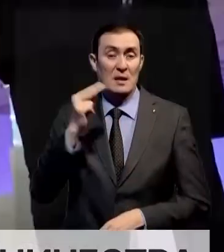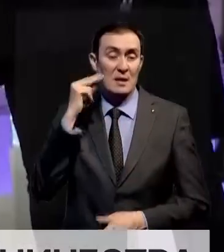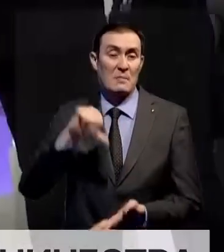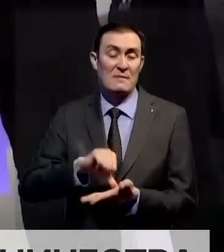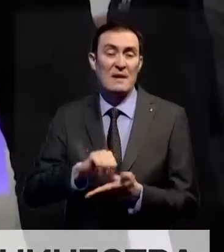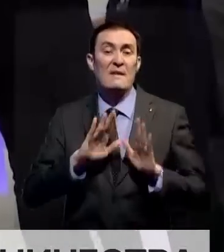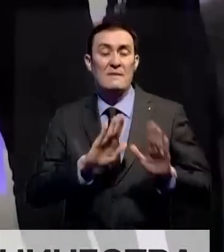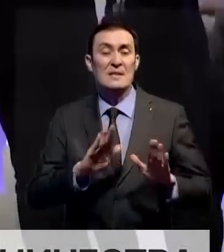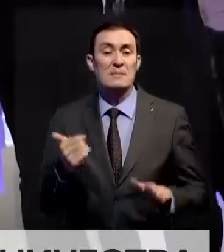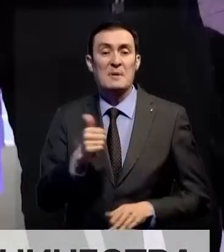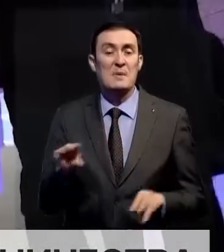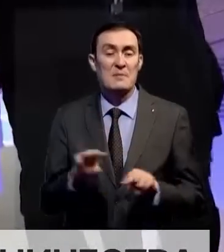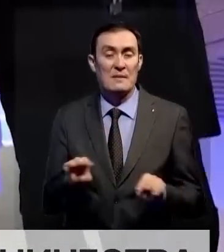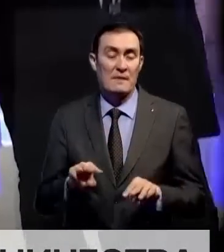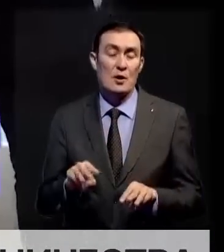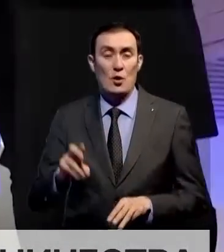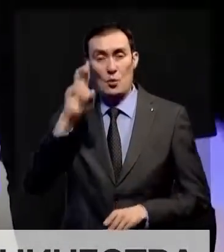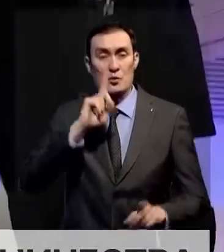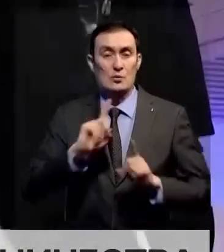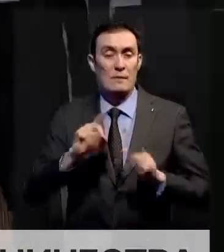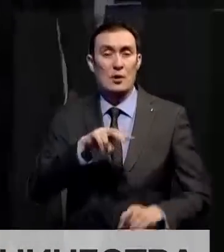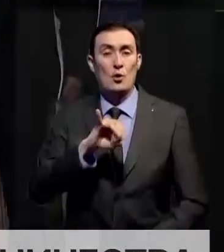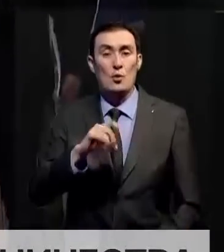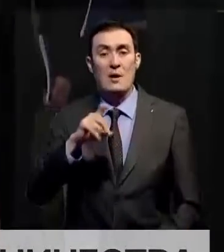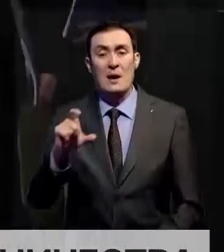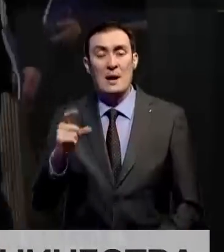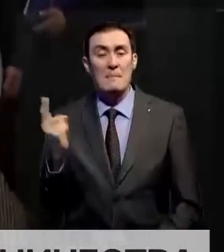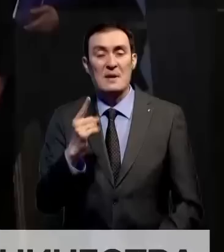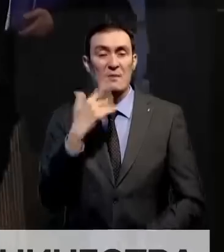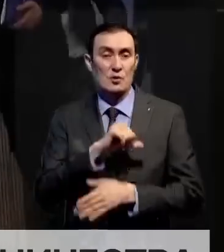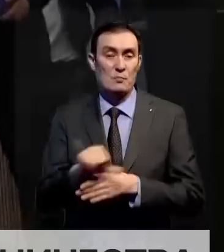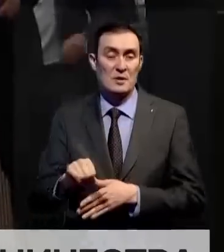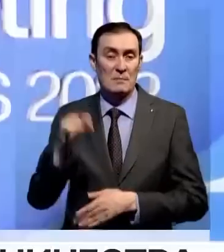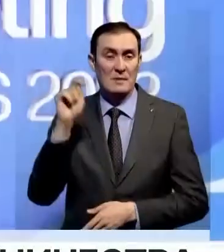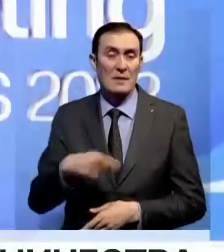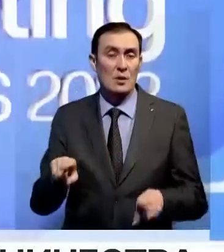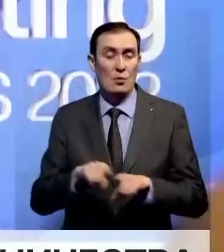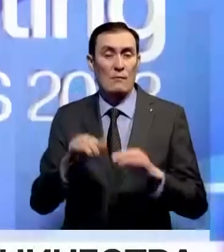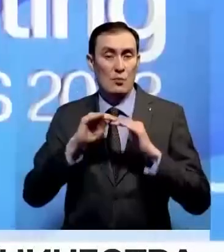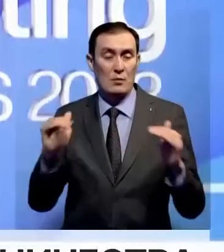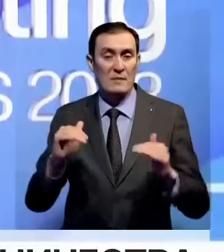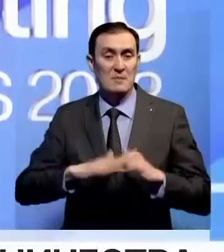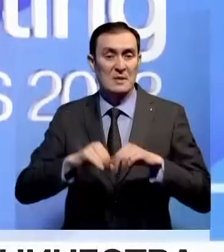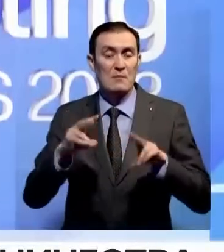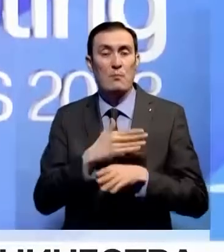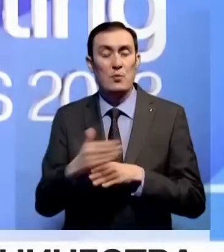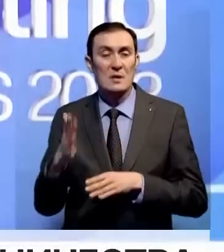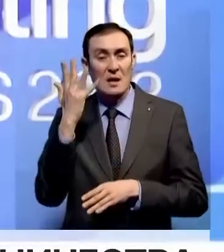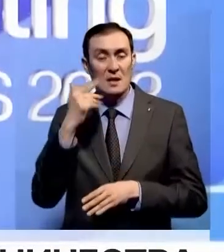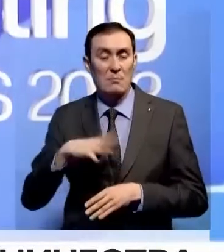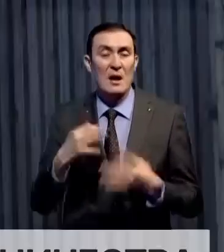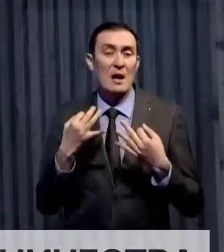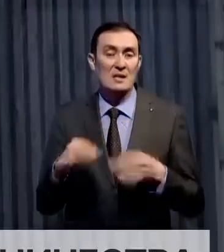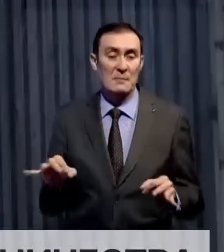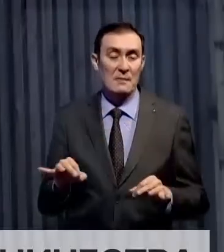представлял вице-премьер Госсовета КНР Лю Хэ. Это первая зарубежная поездка для политика такого уровня с момента, как в стране